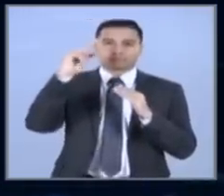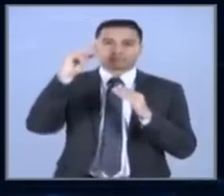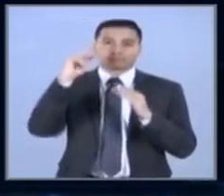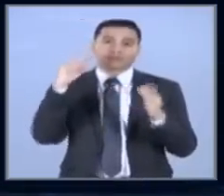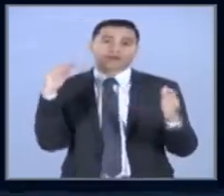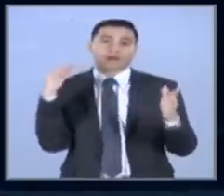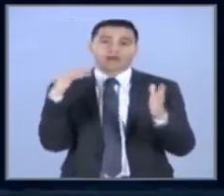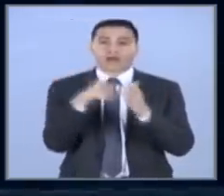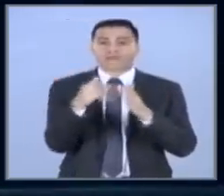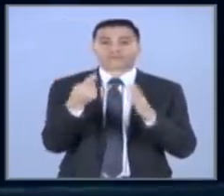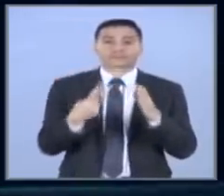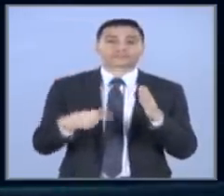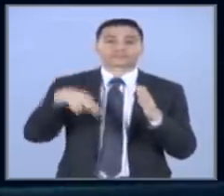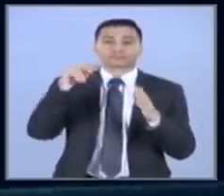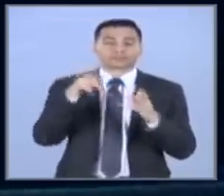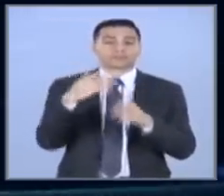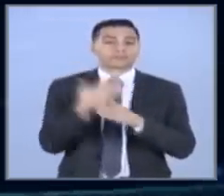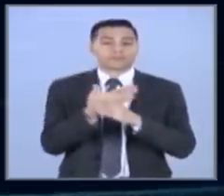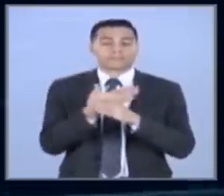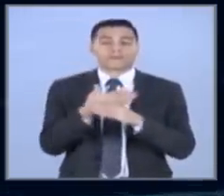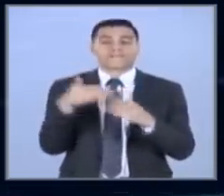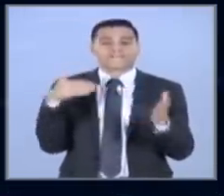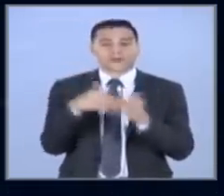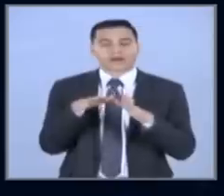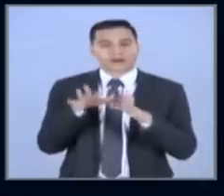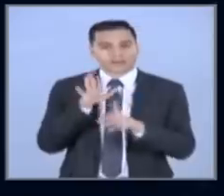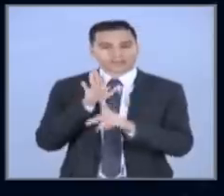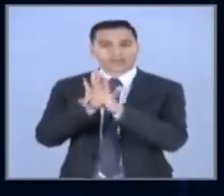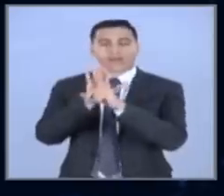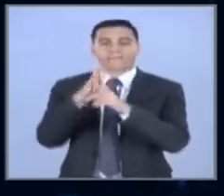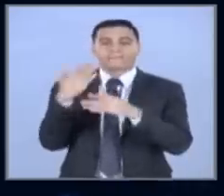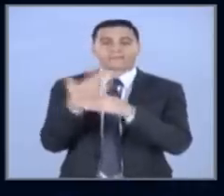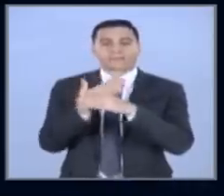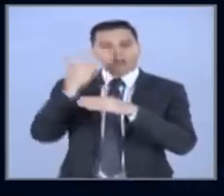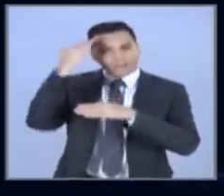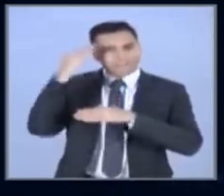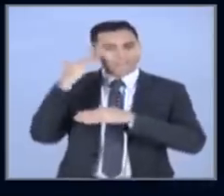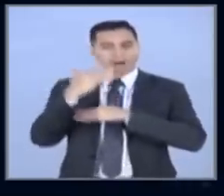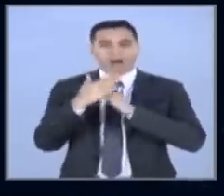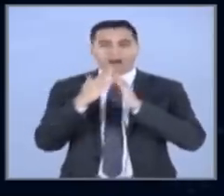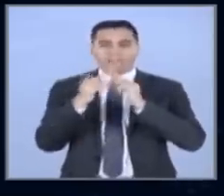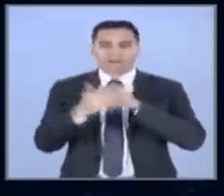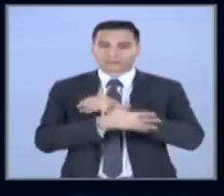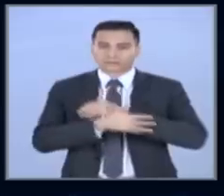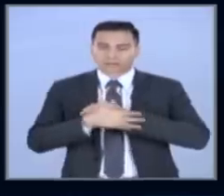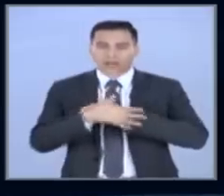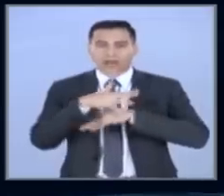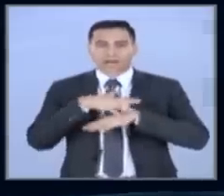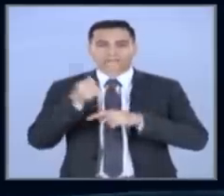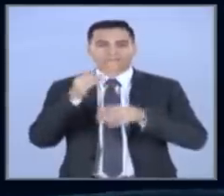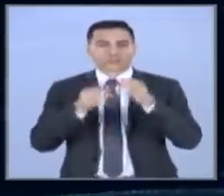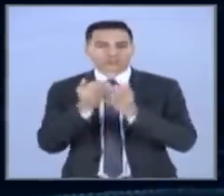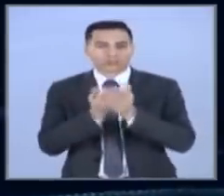للمباراه النهائيه. جميع المبالغ الماليه في نهايه الموسم سوف تستثمر لدعم المراه المعيله والشمول